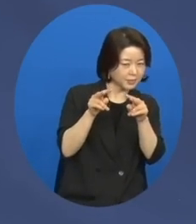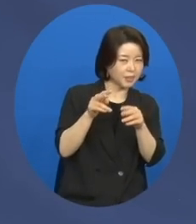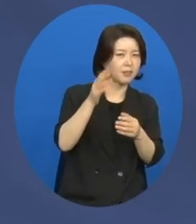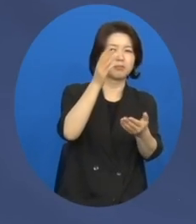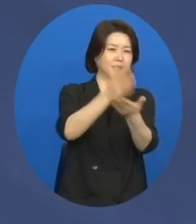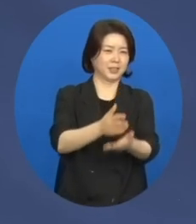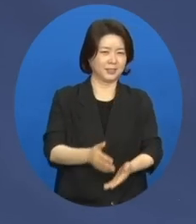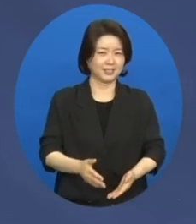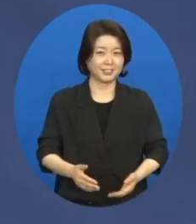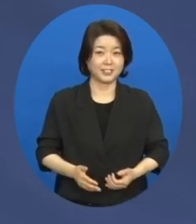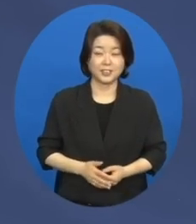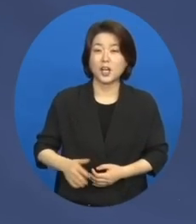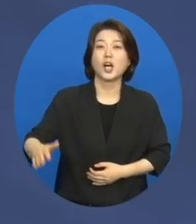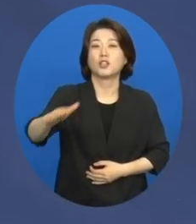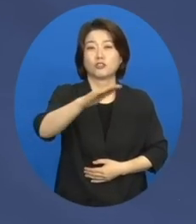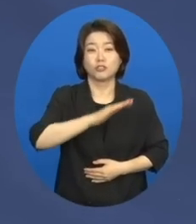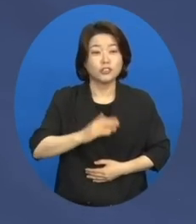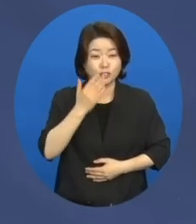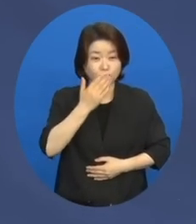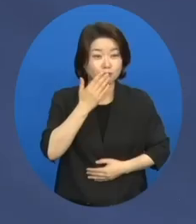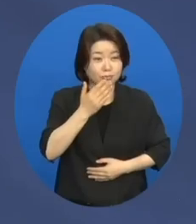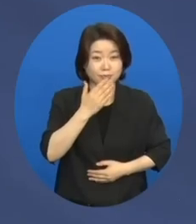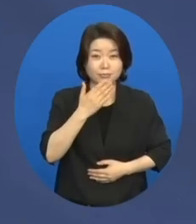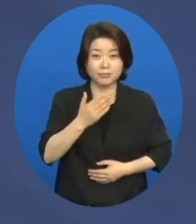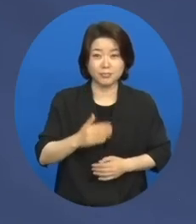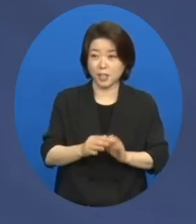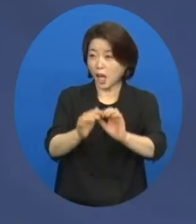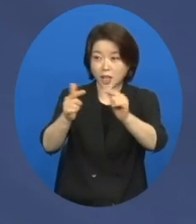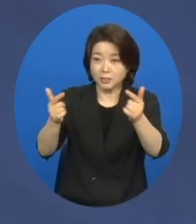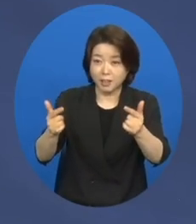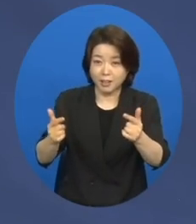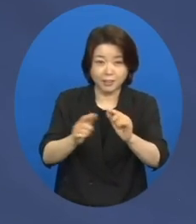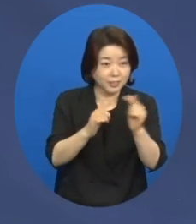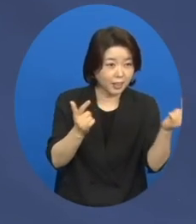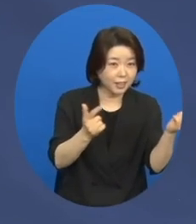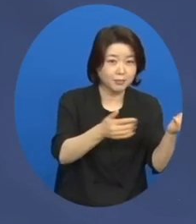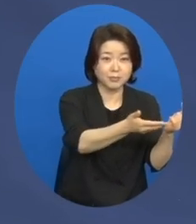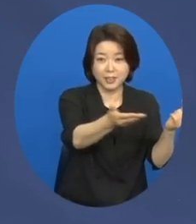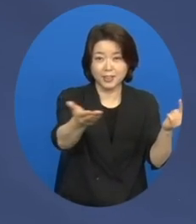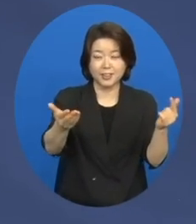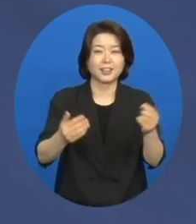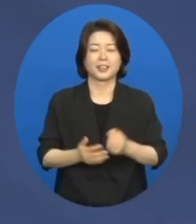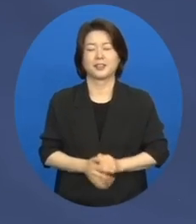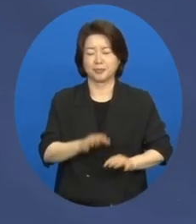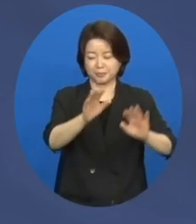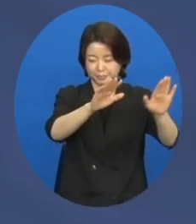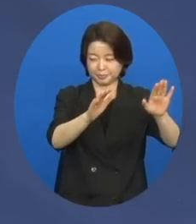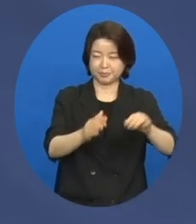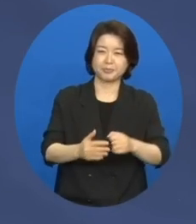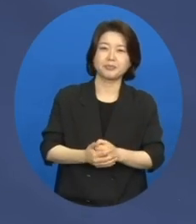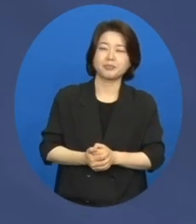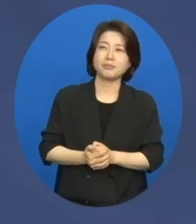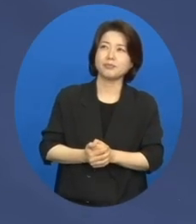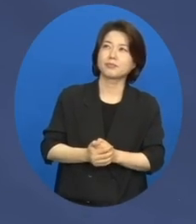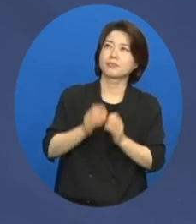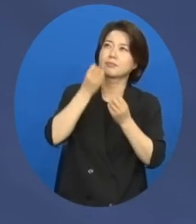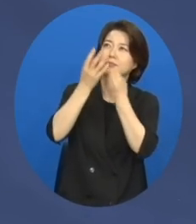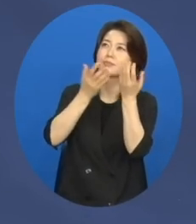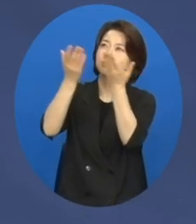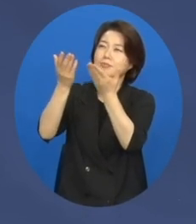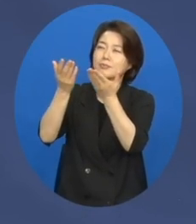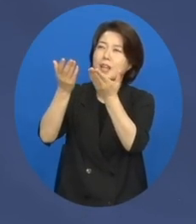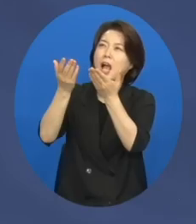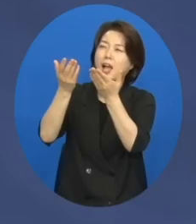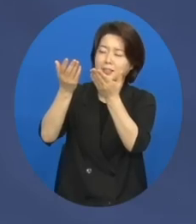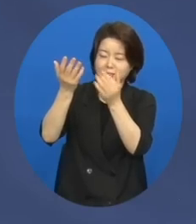말이야. 우리일 수 있잖아요. 아니에요, 그러면? 어? 그래가지고 일단 그렇게 해서